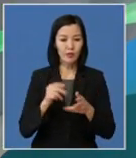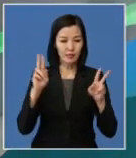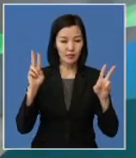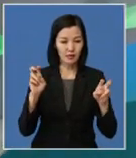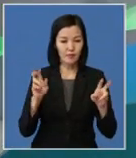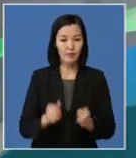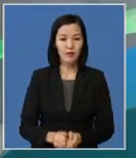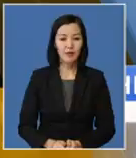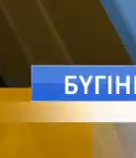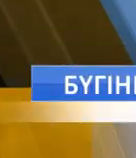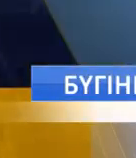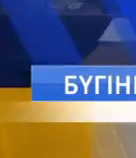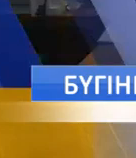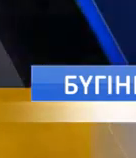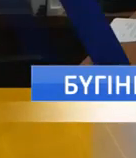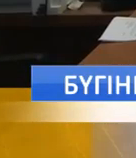аңдатпа.